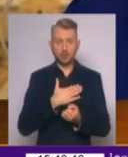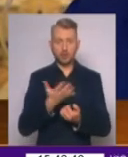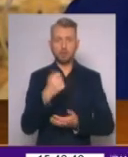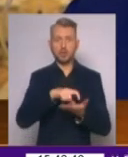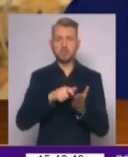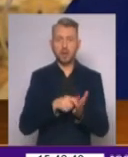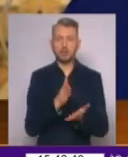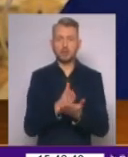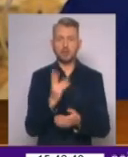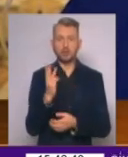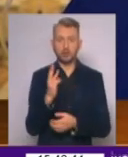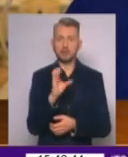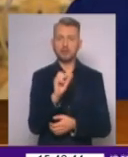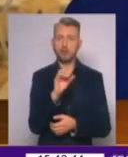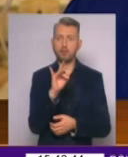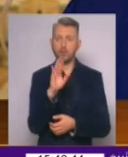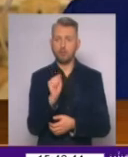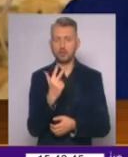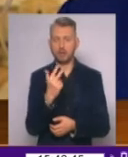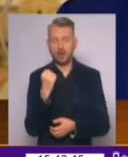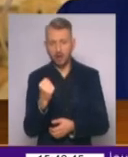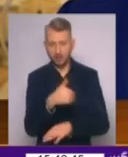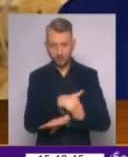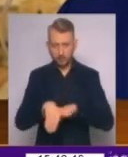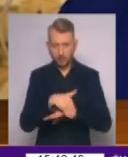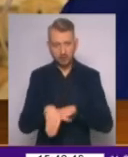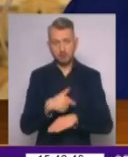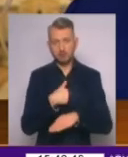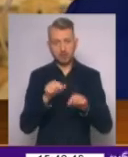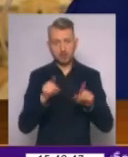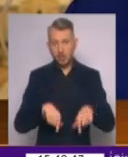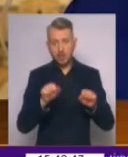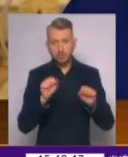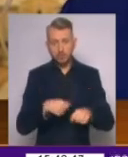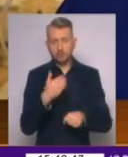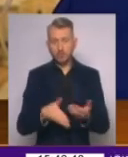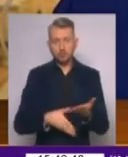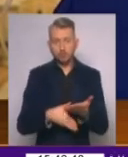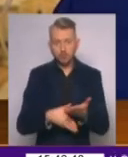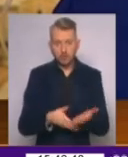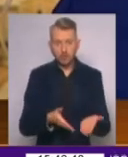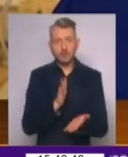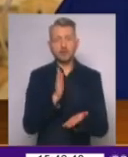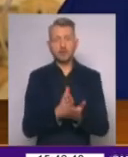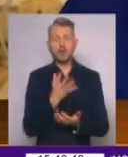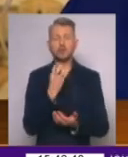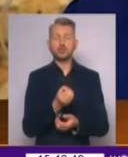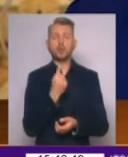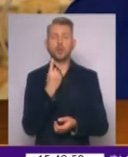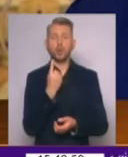знаходиться на Сабурова 3А, і ми також можемо вам допомогти допомогти. Є ще